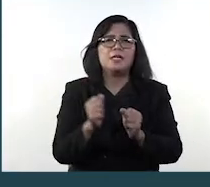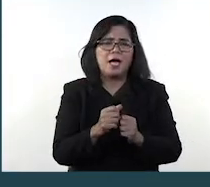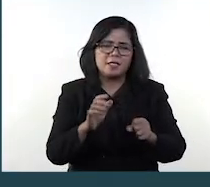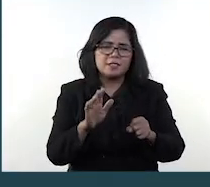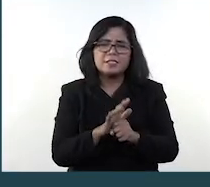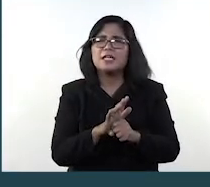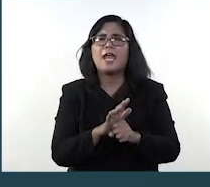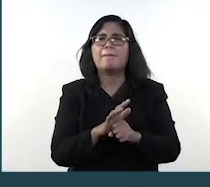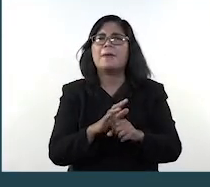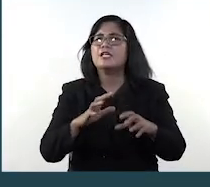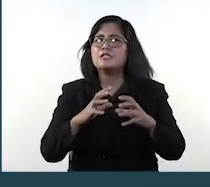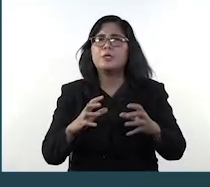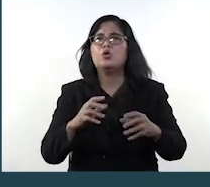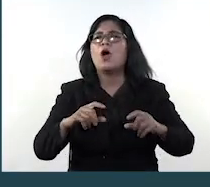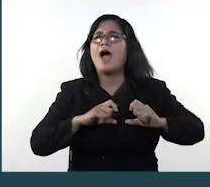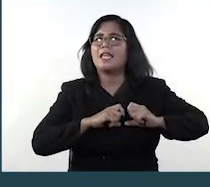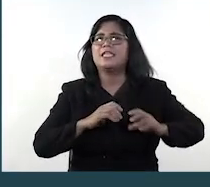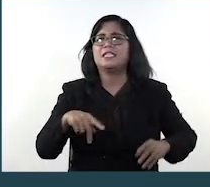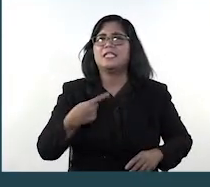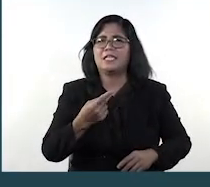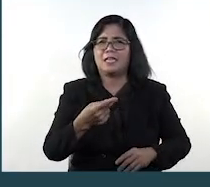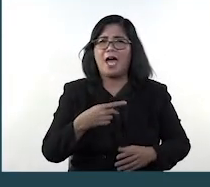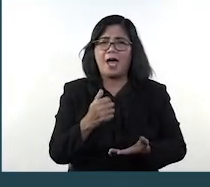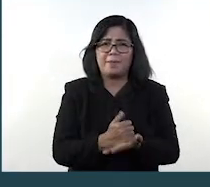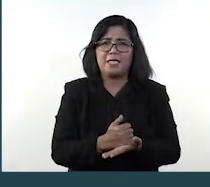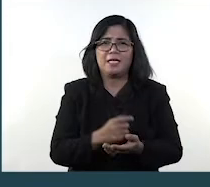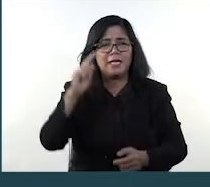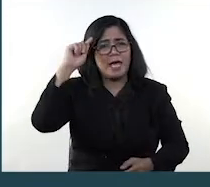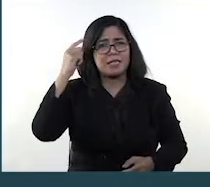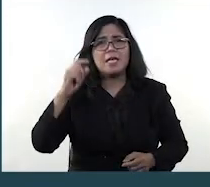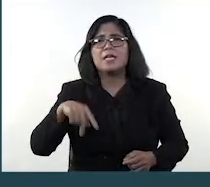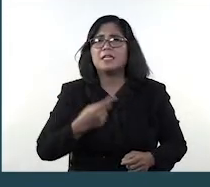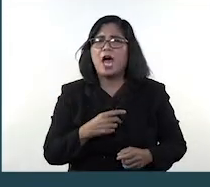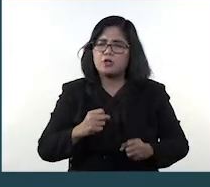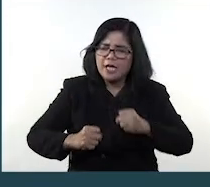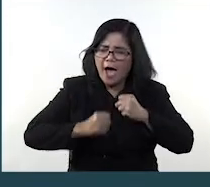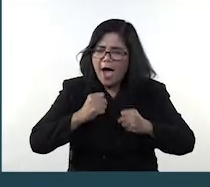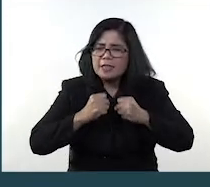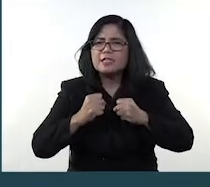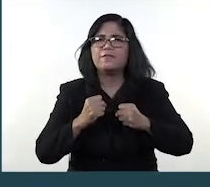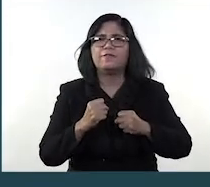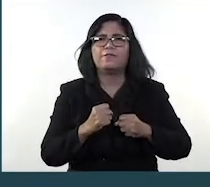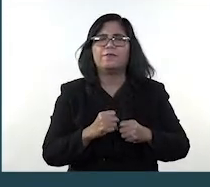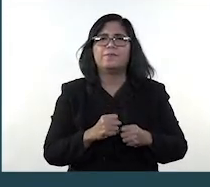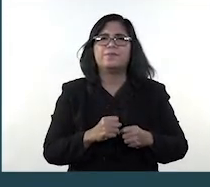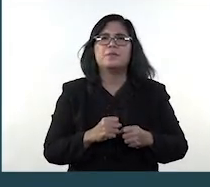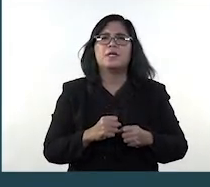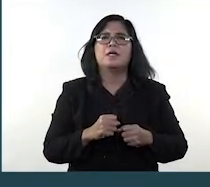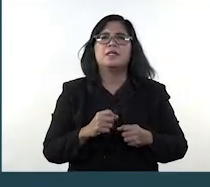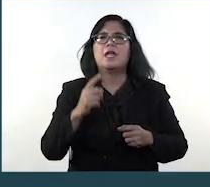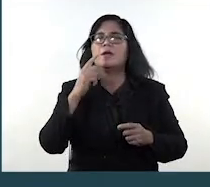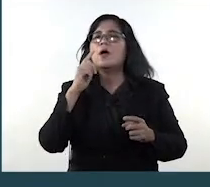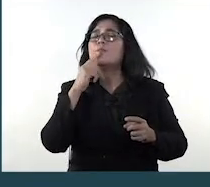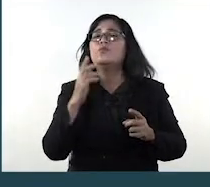segenap hati kita bahwa alleluya jadi enggak dia kita harus kreatif kita harus aktif Hai dan